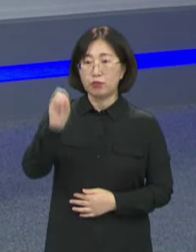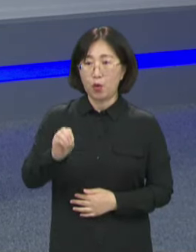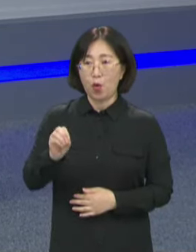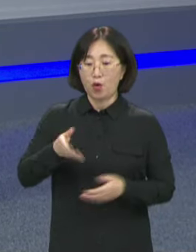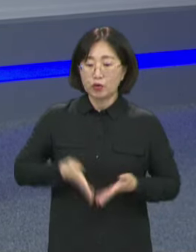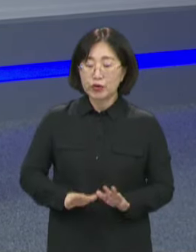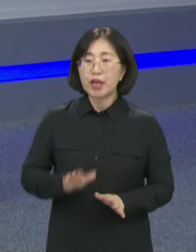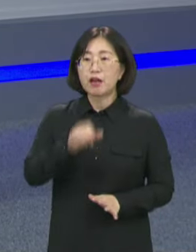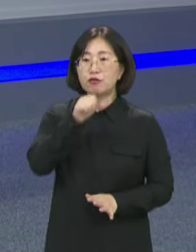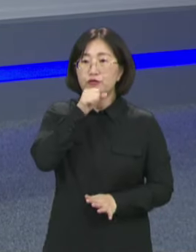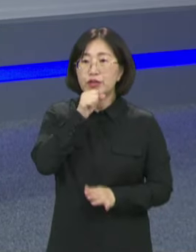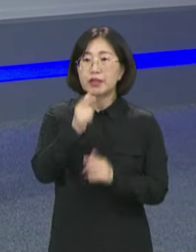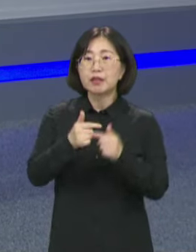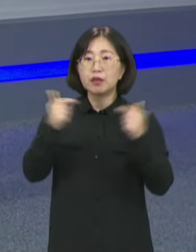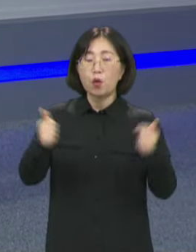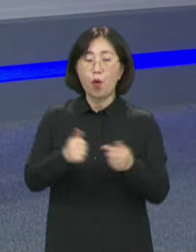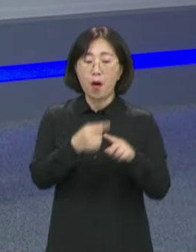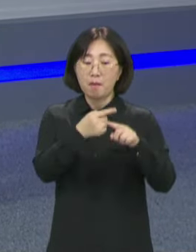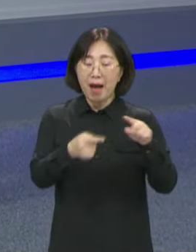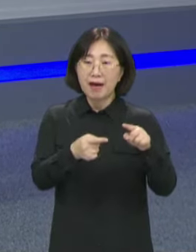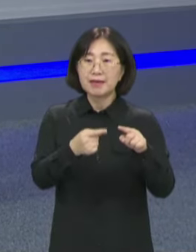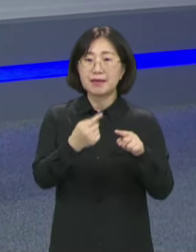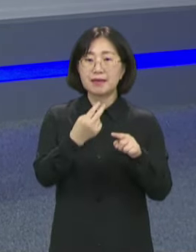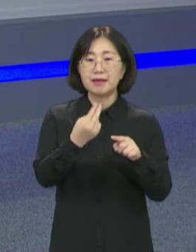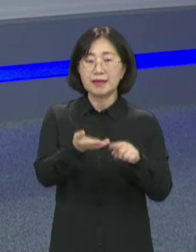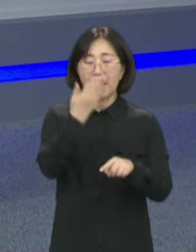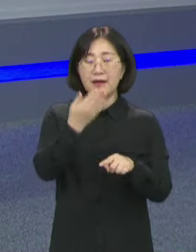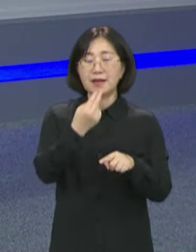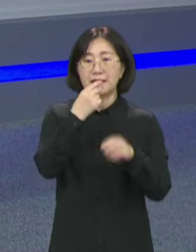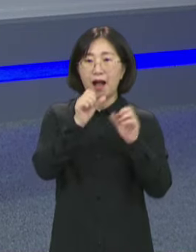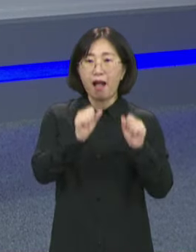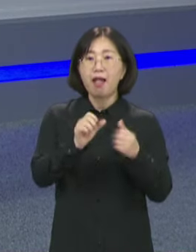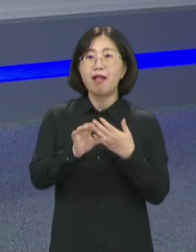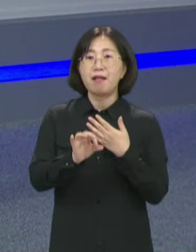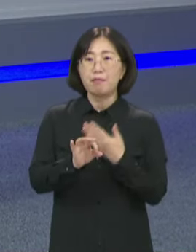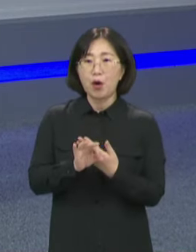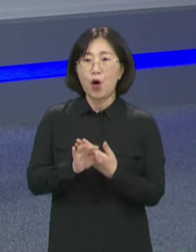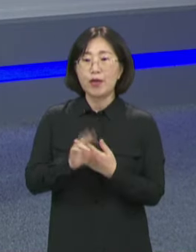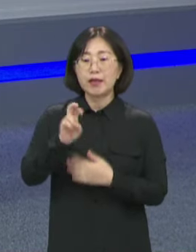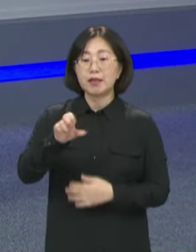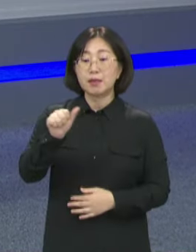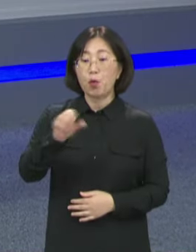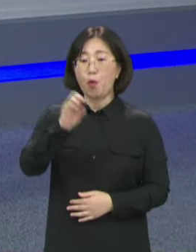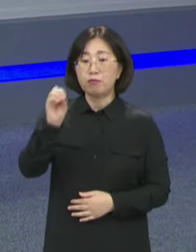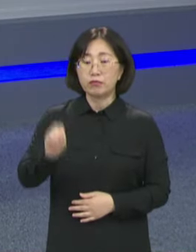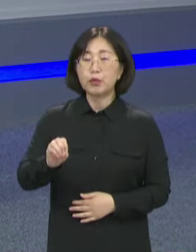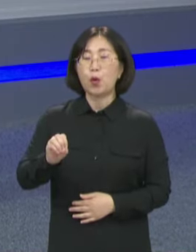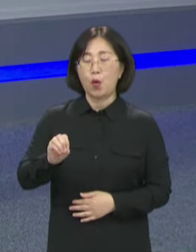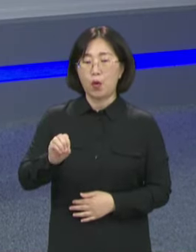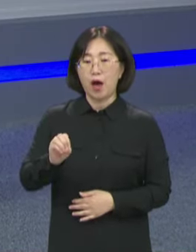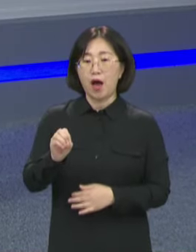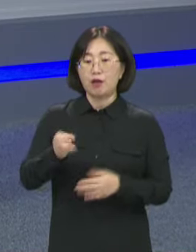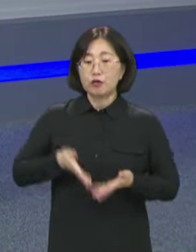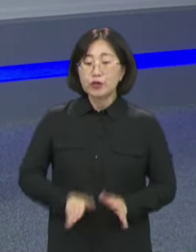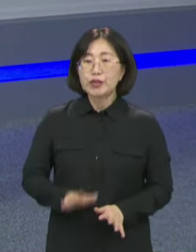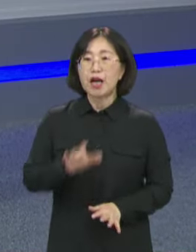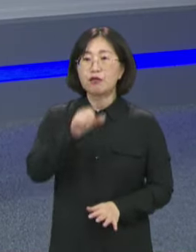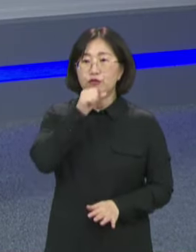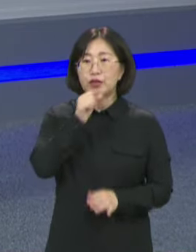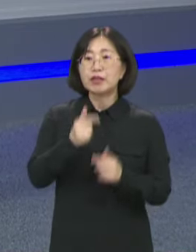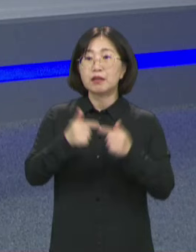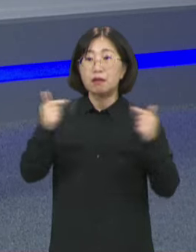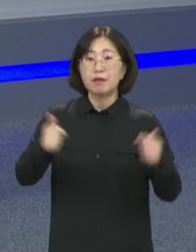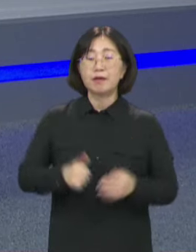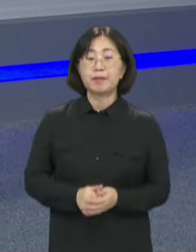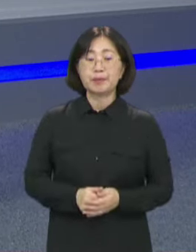증가하고 절반을 살리면 5만 8천여 명이 태어나 출생아 수가 무려 25.4% 증가합니다.